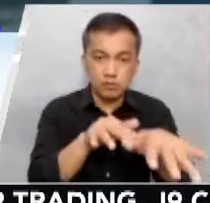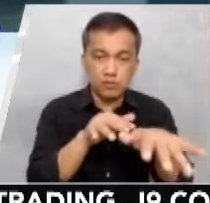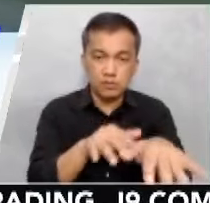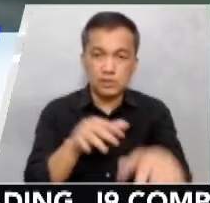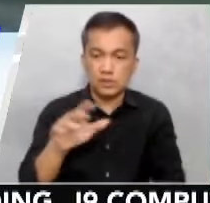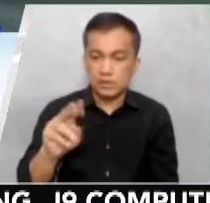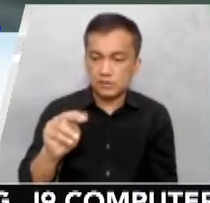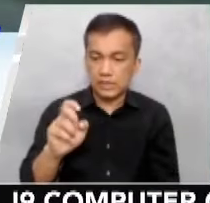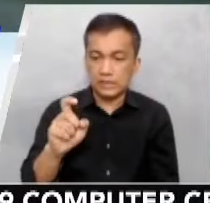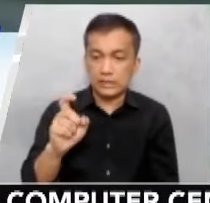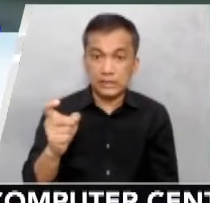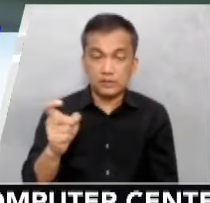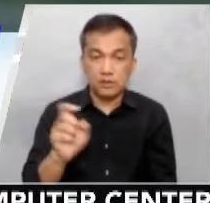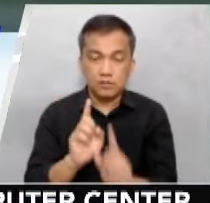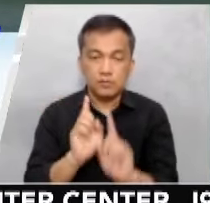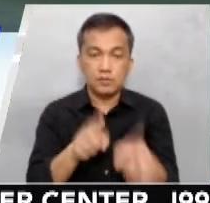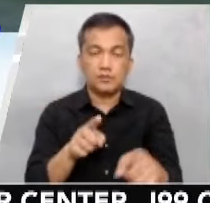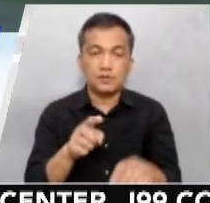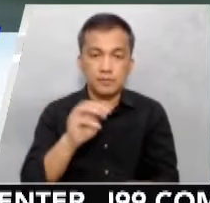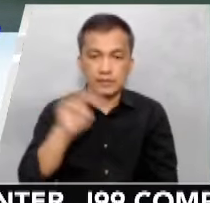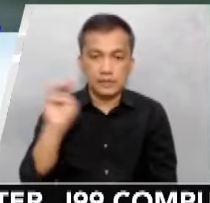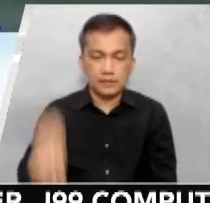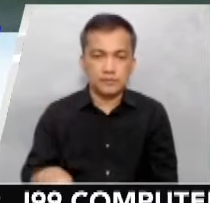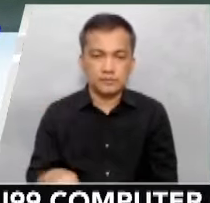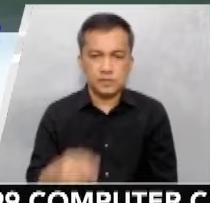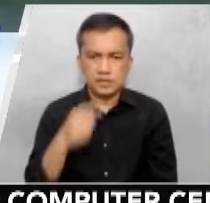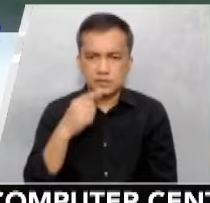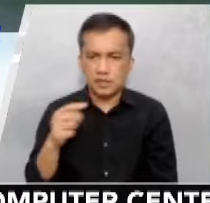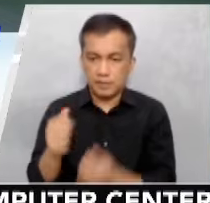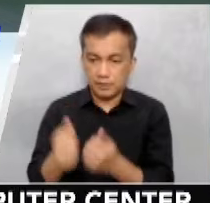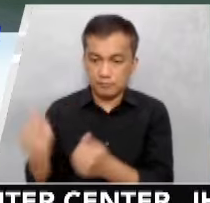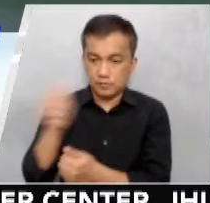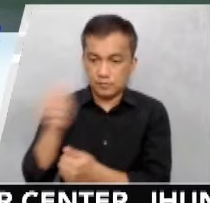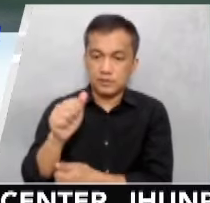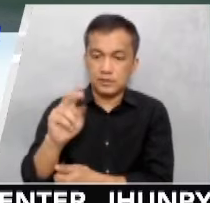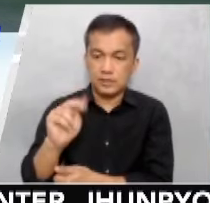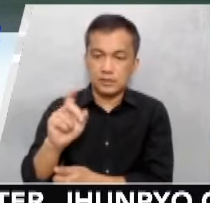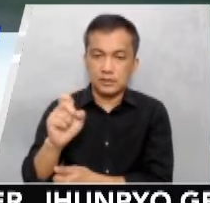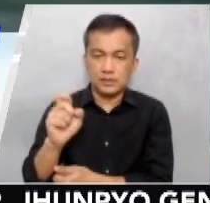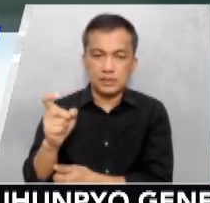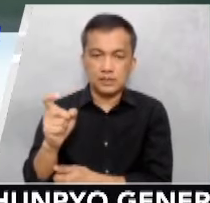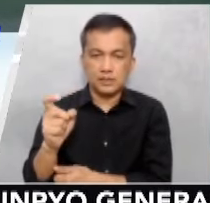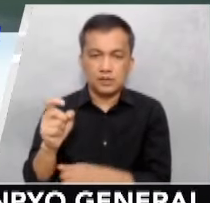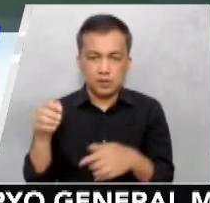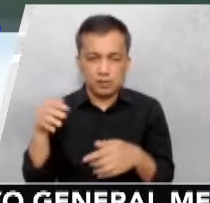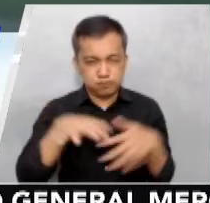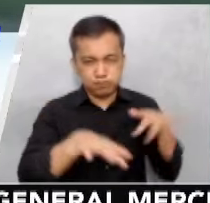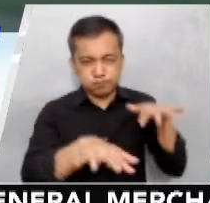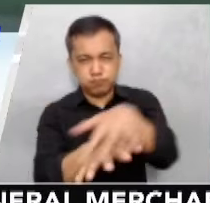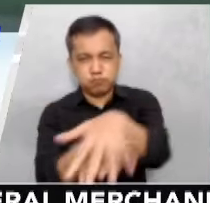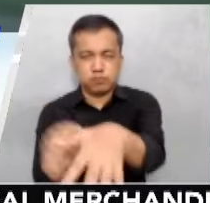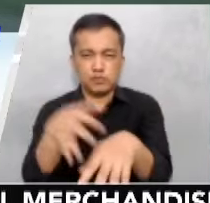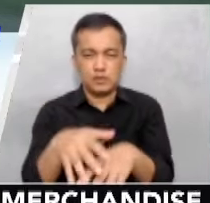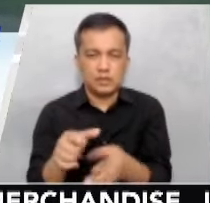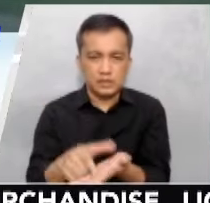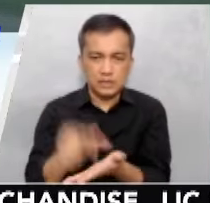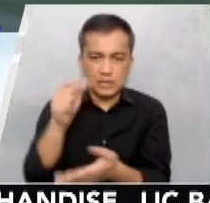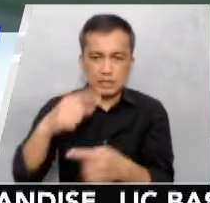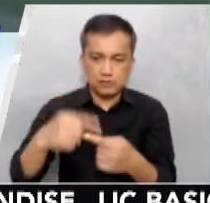Manila. Ayon sa pamunuan ng NLEX, tuloy-tuloy ang pasok ng mga motorista mula sa Tarlac Toll Plaza sa may